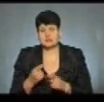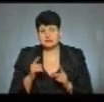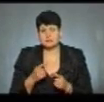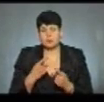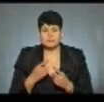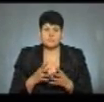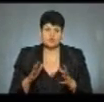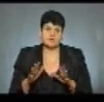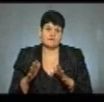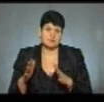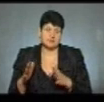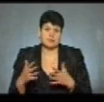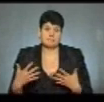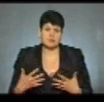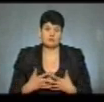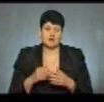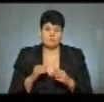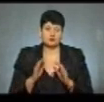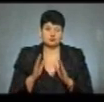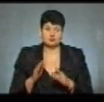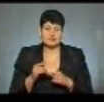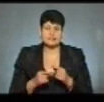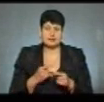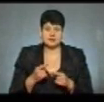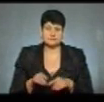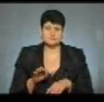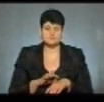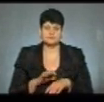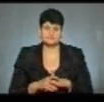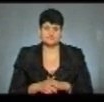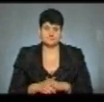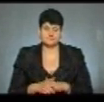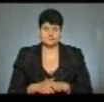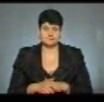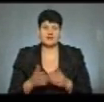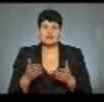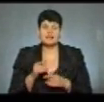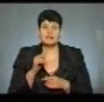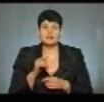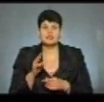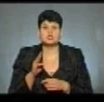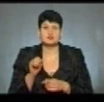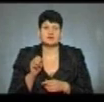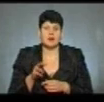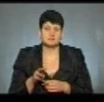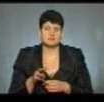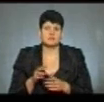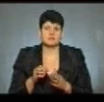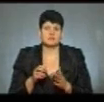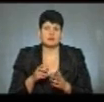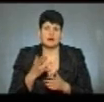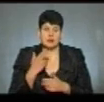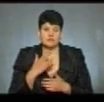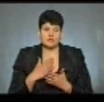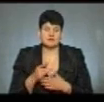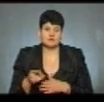що в більшості випадків пневмонії можуть бути як наслідок перенесеного захворювання. Які ж штами грипу зараз є в Тернопільській області